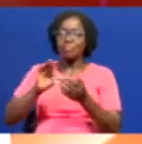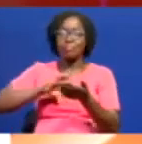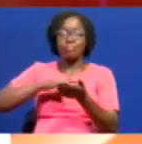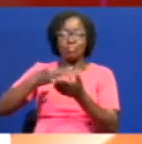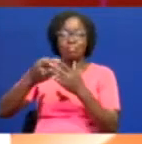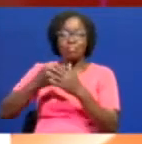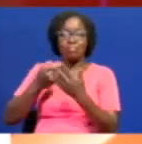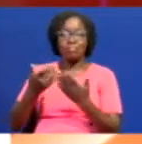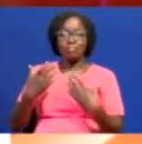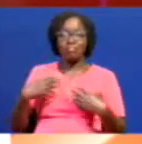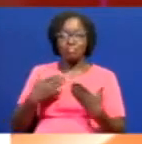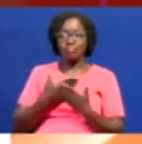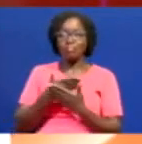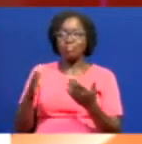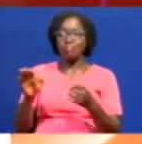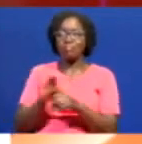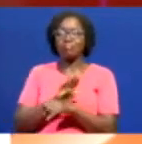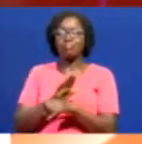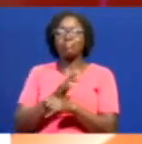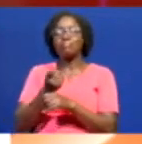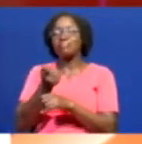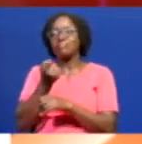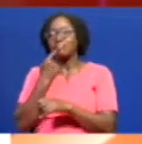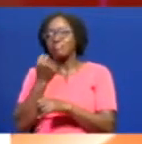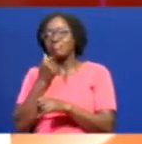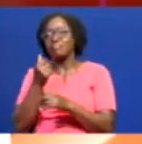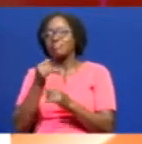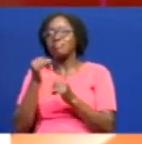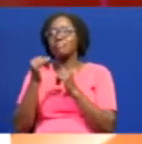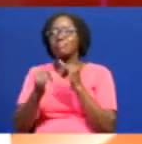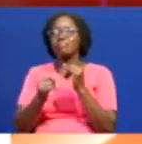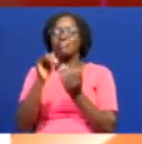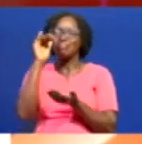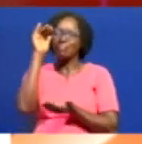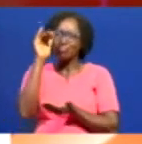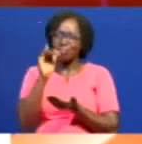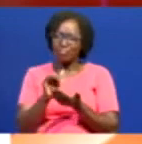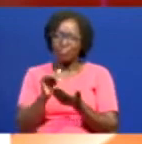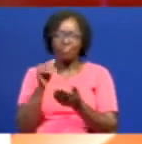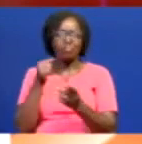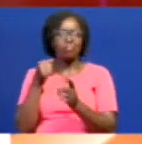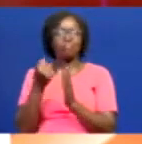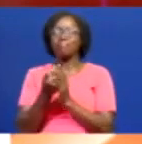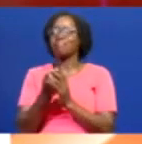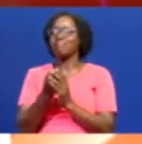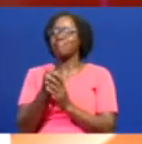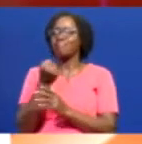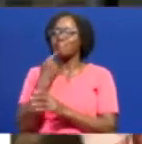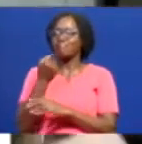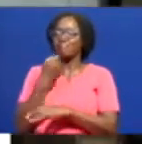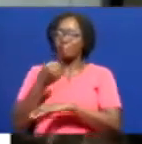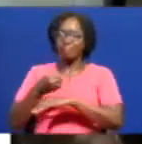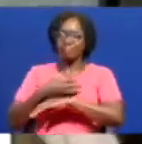kwa wahisani, wengi hupokea matibabu na hatimaye kupunguza makali ya ugonjwa huo.